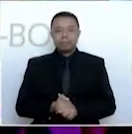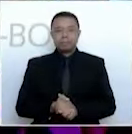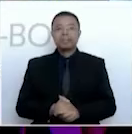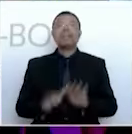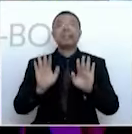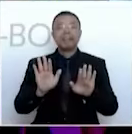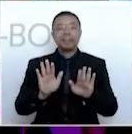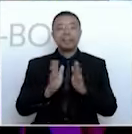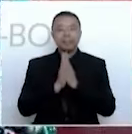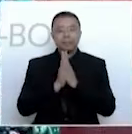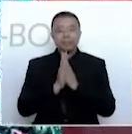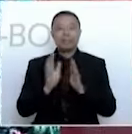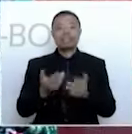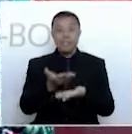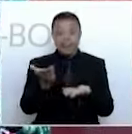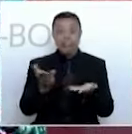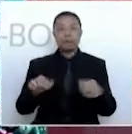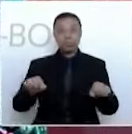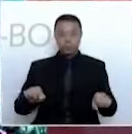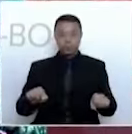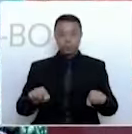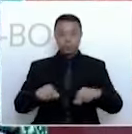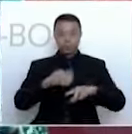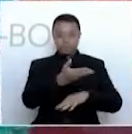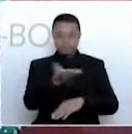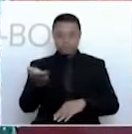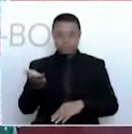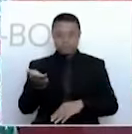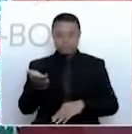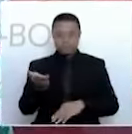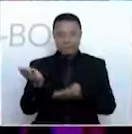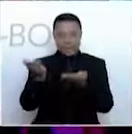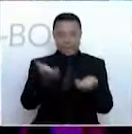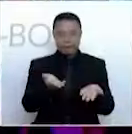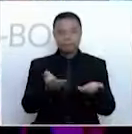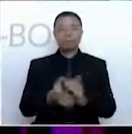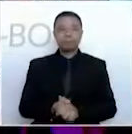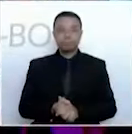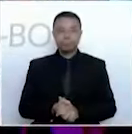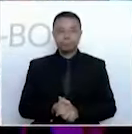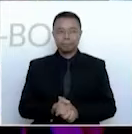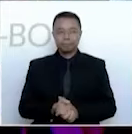Baik, mohon izin Bapak untuk menempati tempat duduk yang sudah dipersiapkan di belakang. Kami persilahkan untuk duduk.